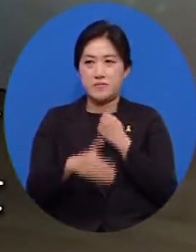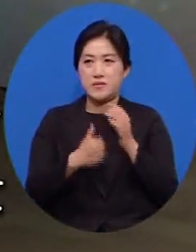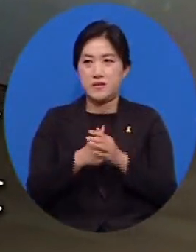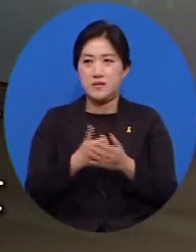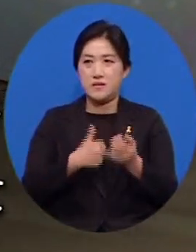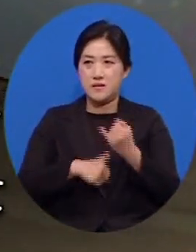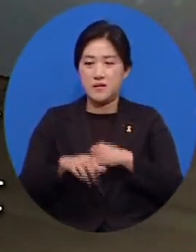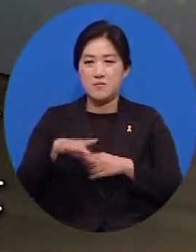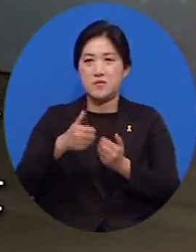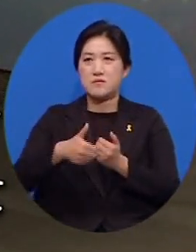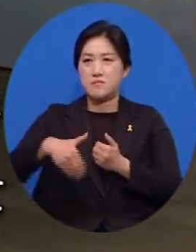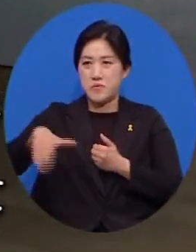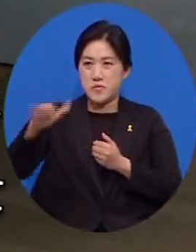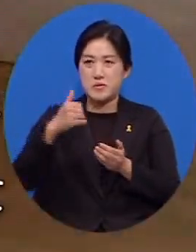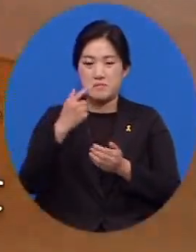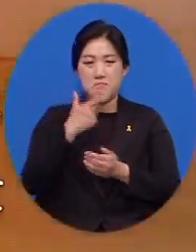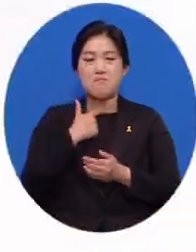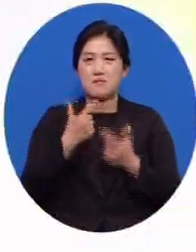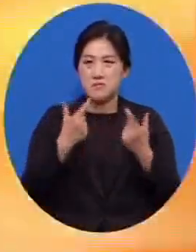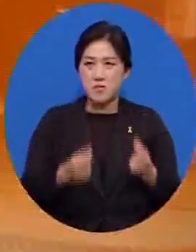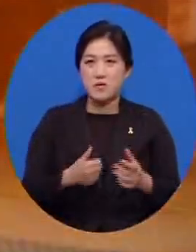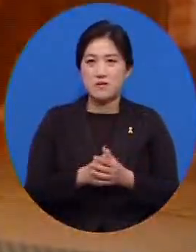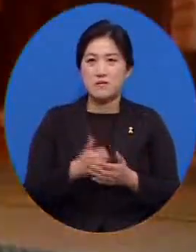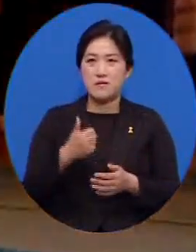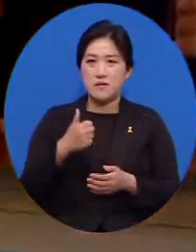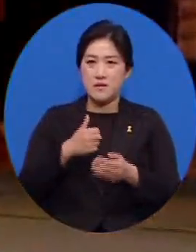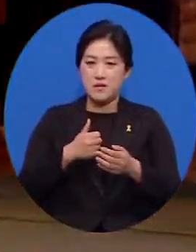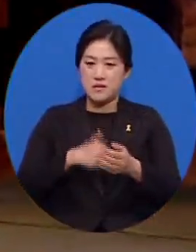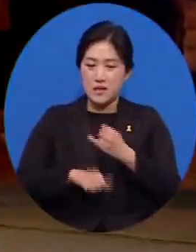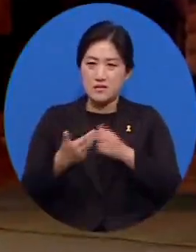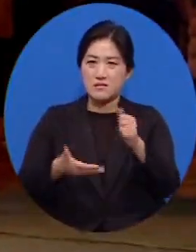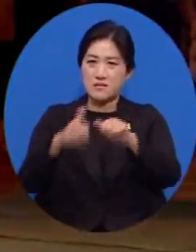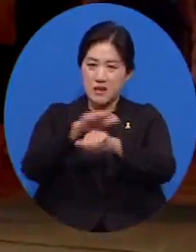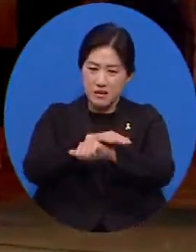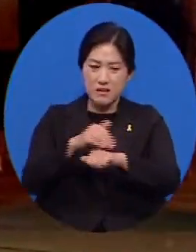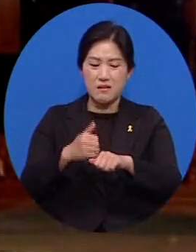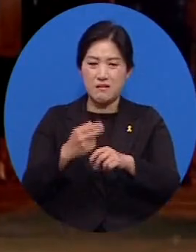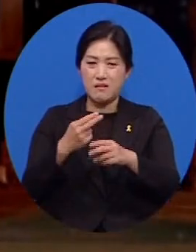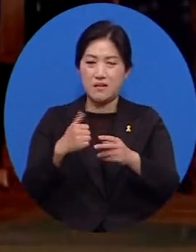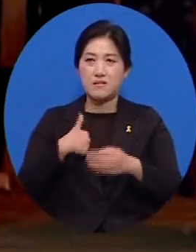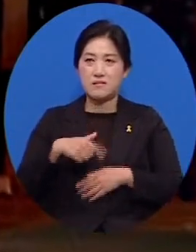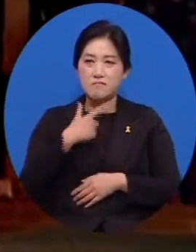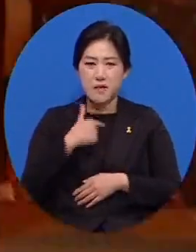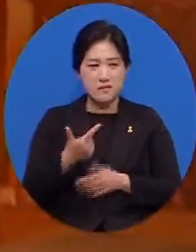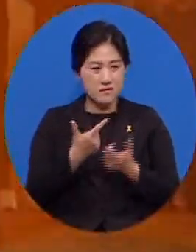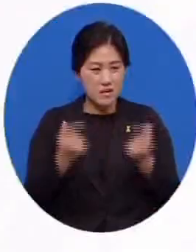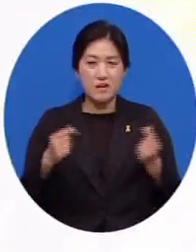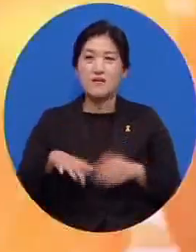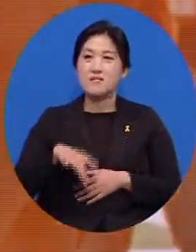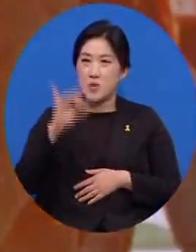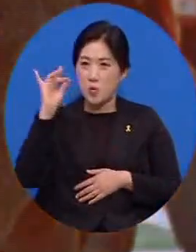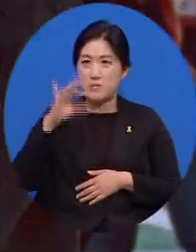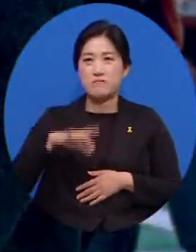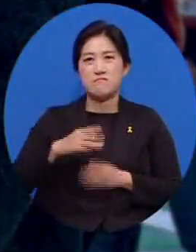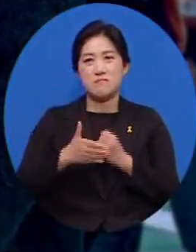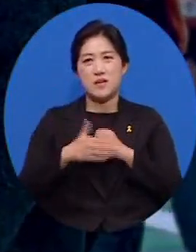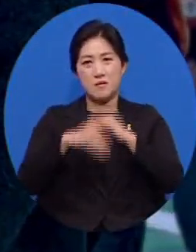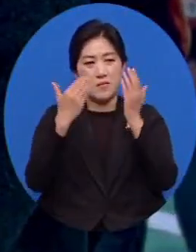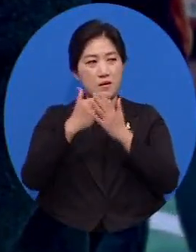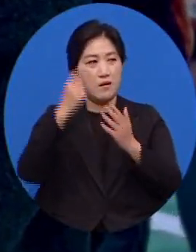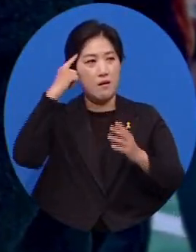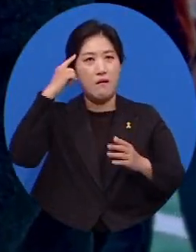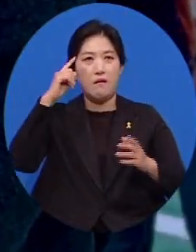자식을 먼저 보내본 것도 자식 장례를 치러본 것도 우리 다 처음이라 모든